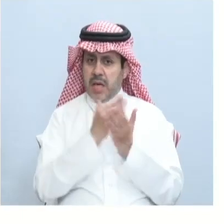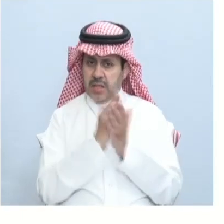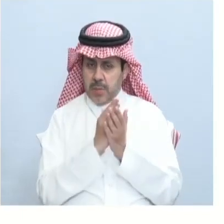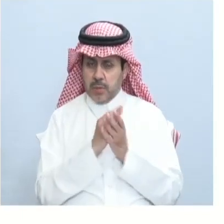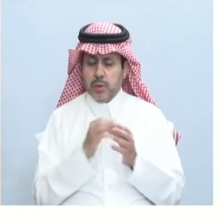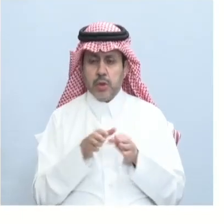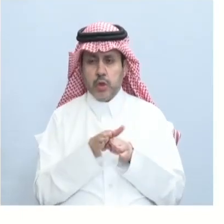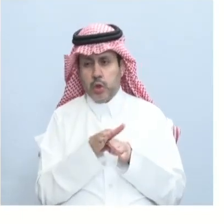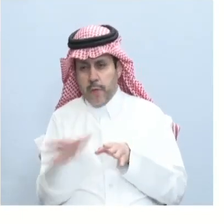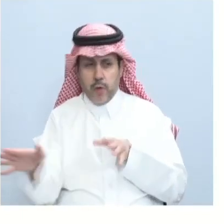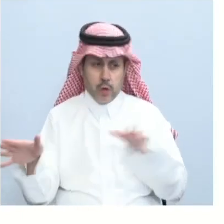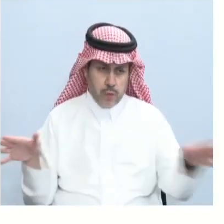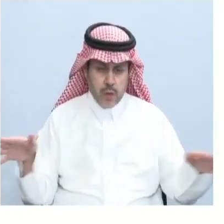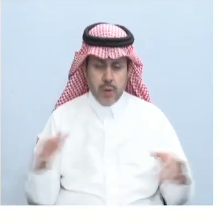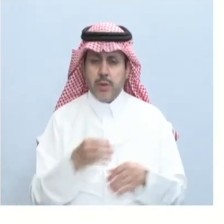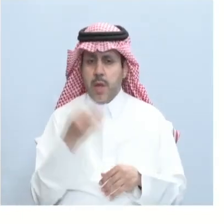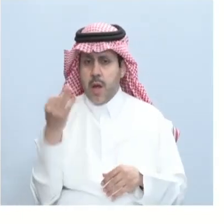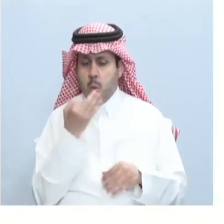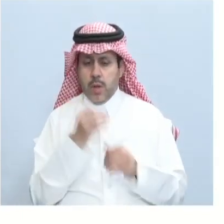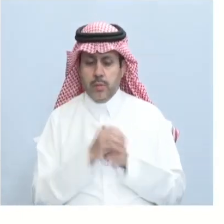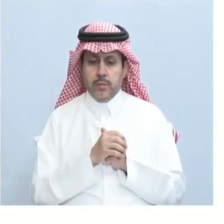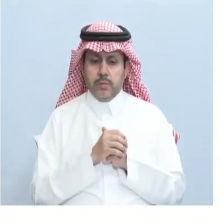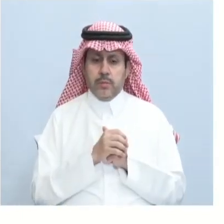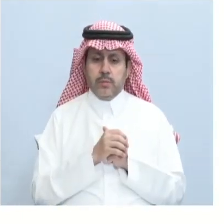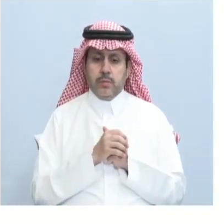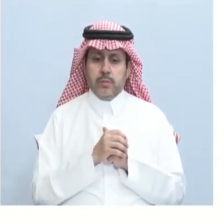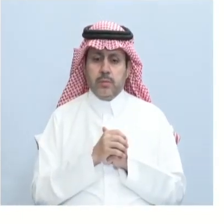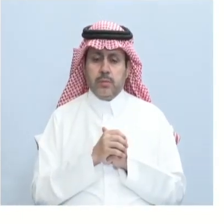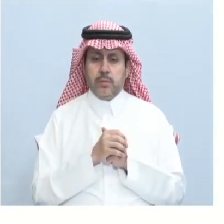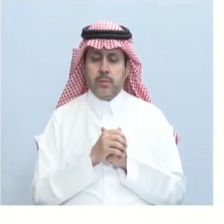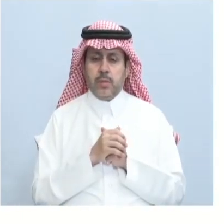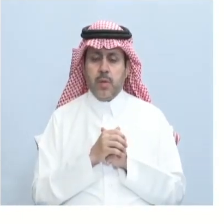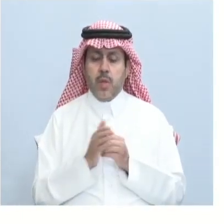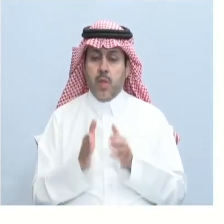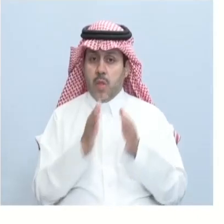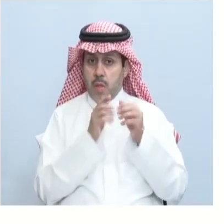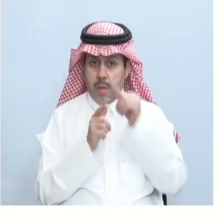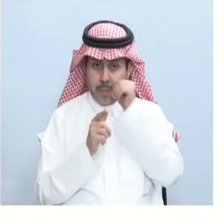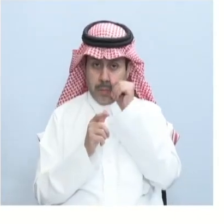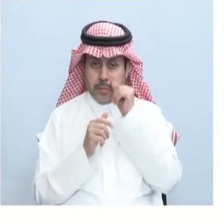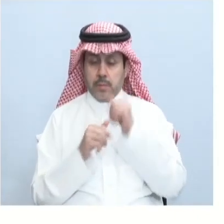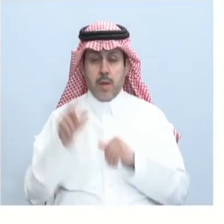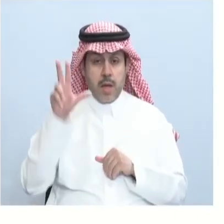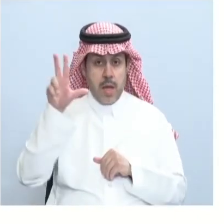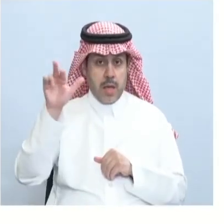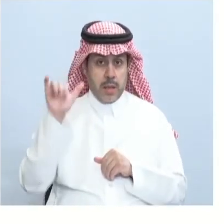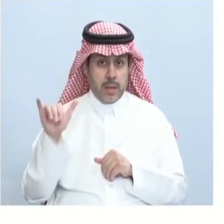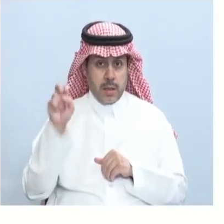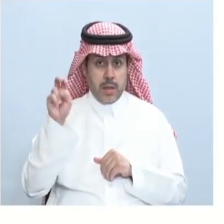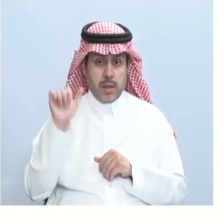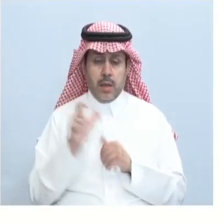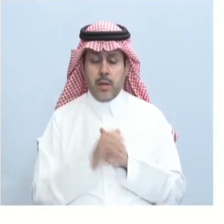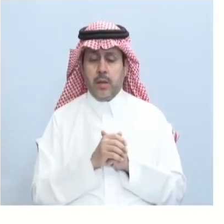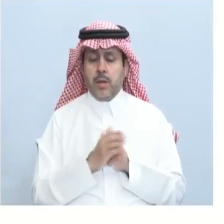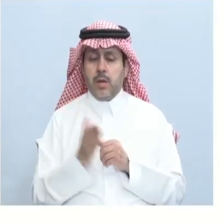تفرقت فيه اقوالهم قال الله عز وجل واعبد ربك حتى ياتيك اليقين ما